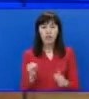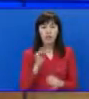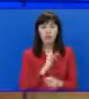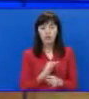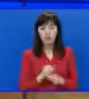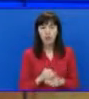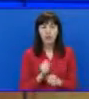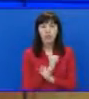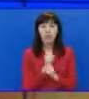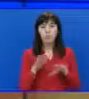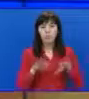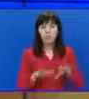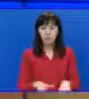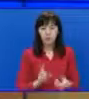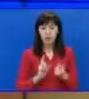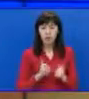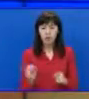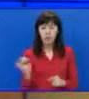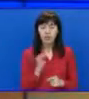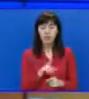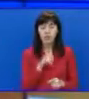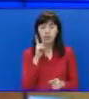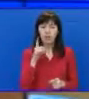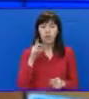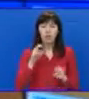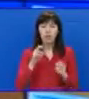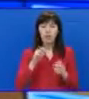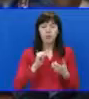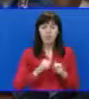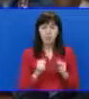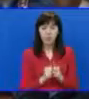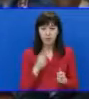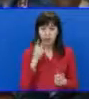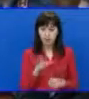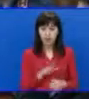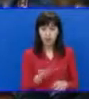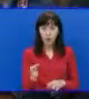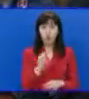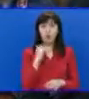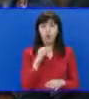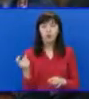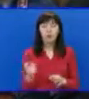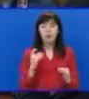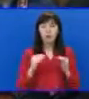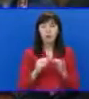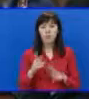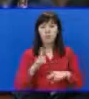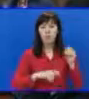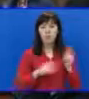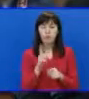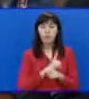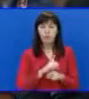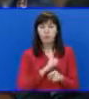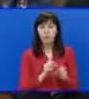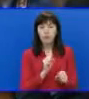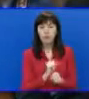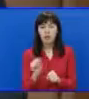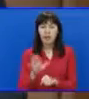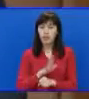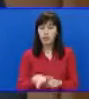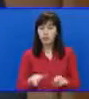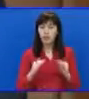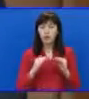шатқалдарды демалыс орындарына айналдыру және жастар мәселелері қаралды. Өңірде көпқабатты үйлерді құрылыс нормаларын сақтамай